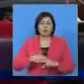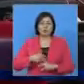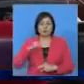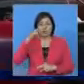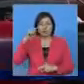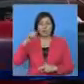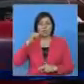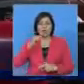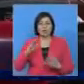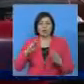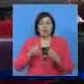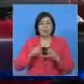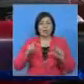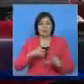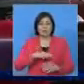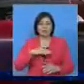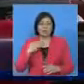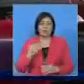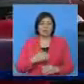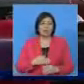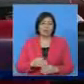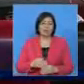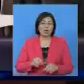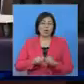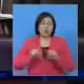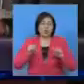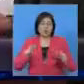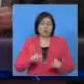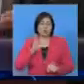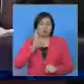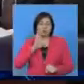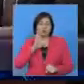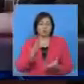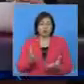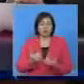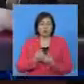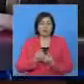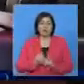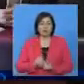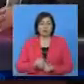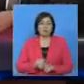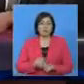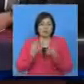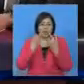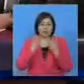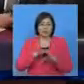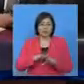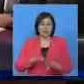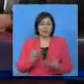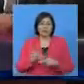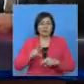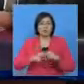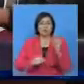мұнай компаниялары Көкжиден аспан асты еліне құбыр арқылы тұщы суды сорып жатыр деген қауесек қызу талқыда. Әйтсе де мамандар